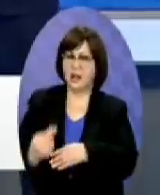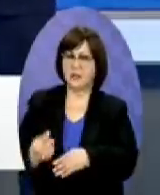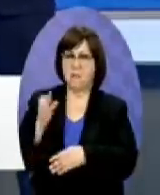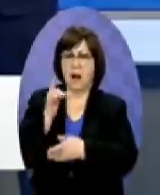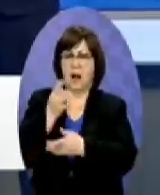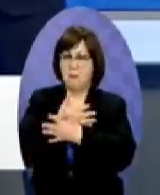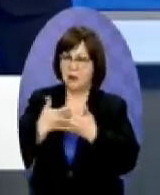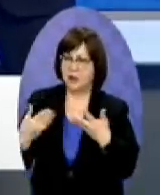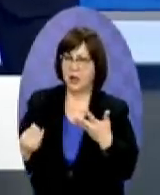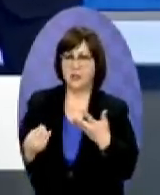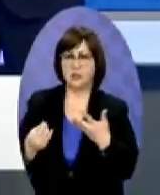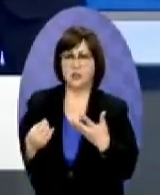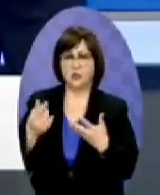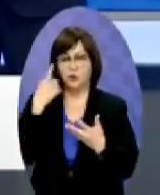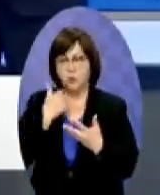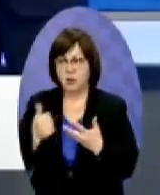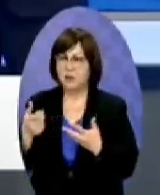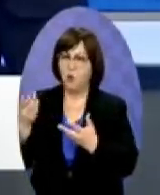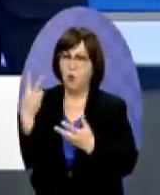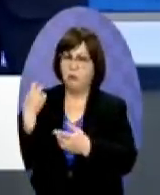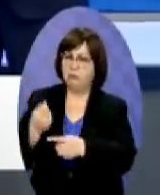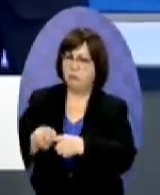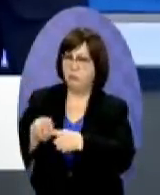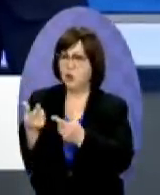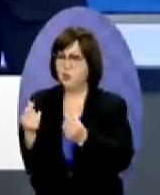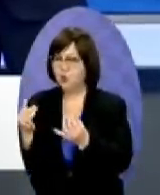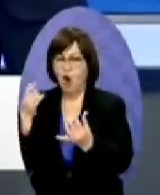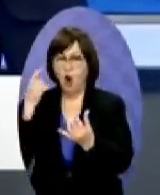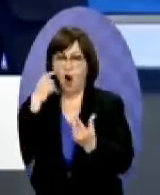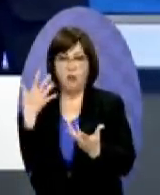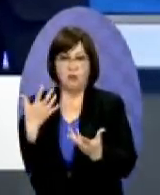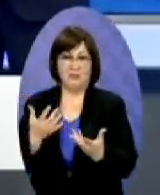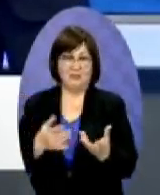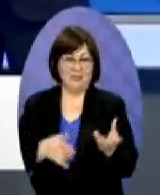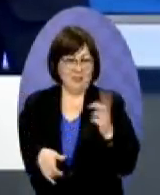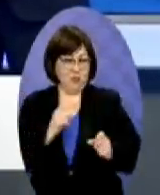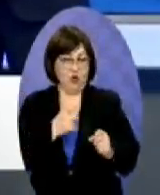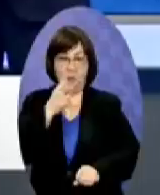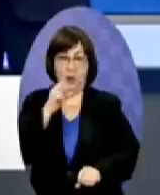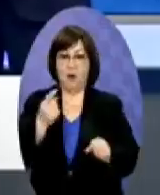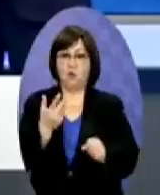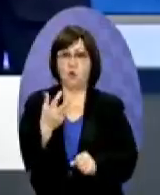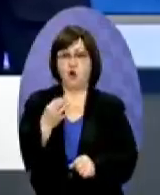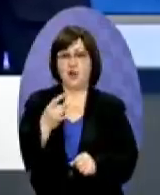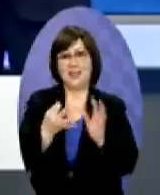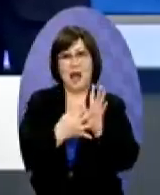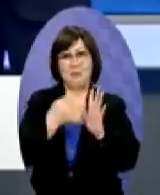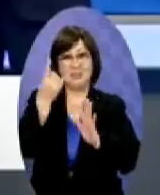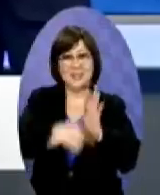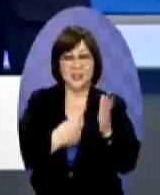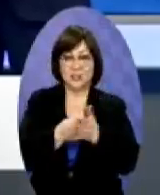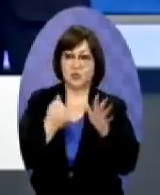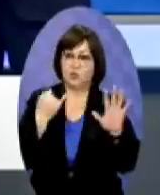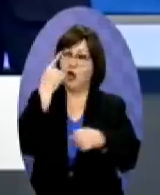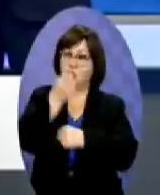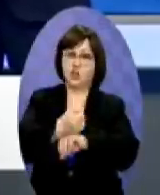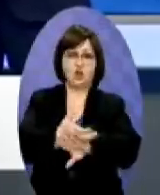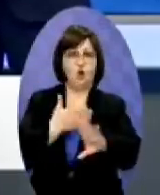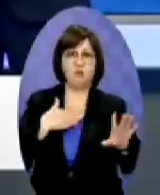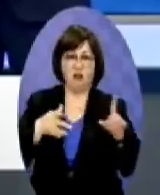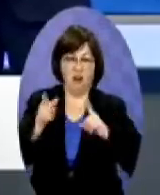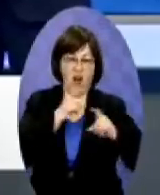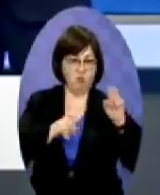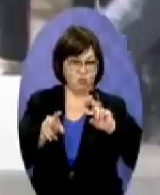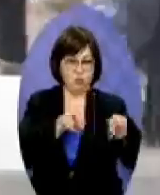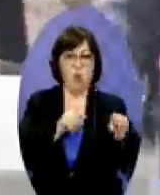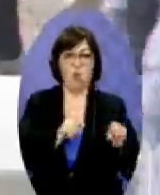ийм судалгааны үр дүн гарч ирсэн байна. За энэ судалгааны үр дүн бол 2013 оны 8 сар буюу одоогоос 6 жилийн өмнө гарсан ийм судалгааны